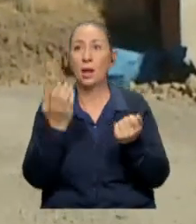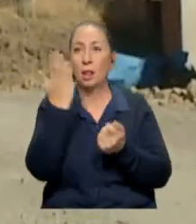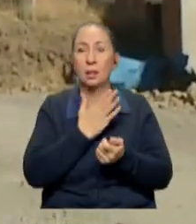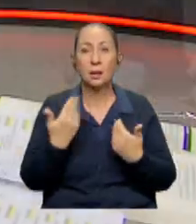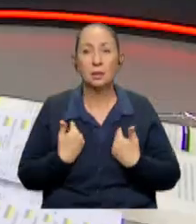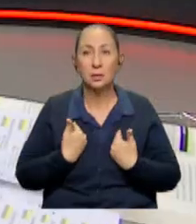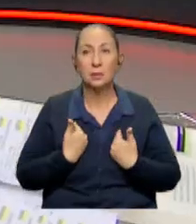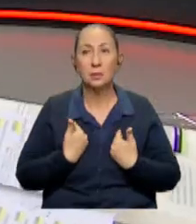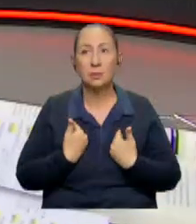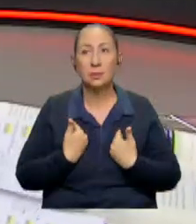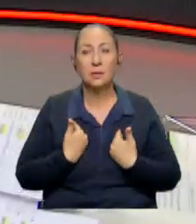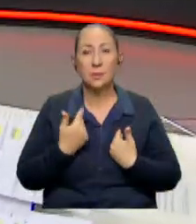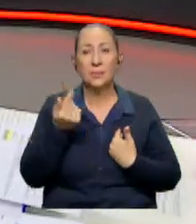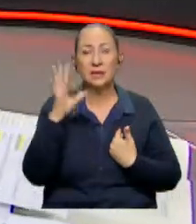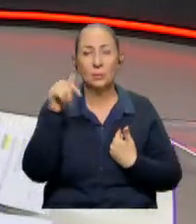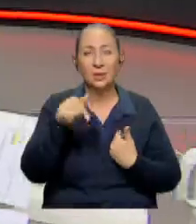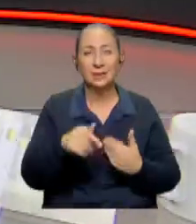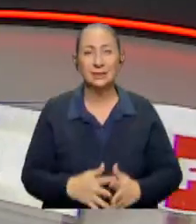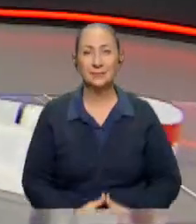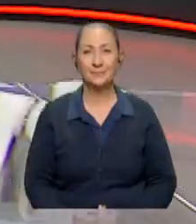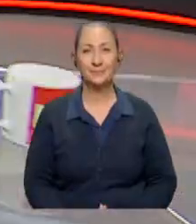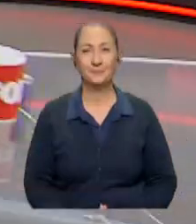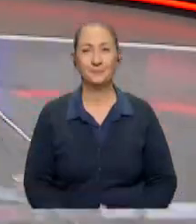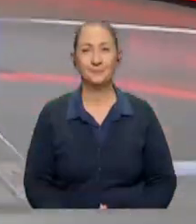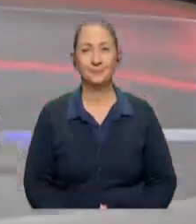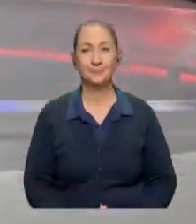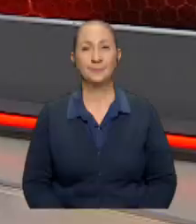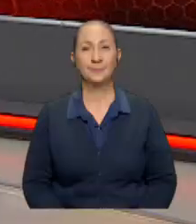olduk. Birazdan buradayız.